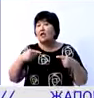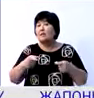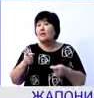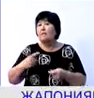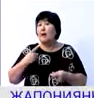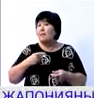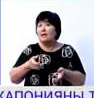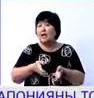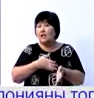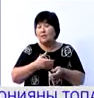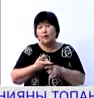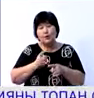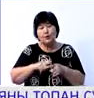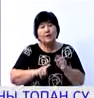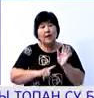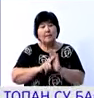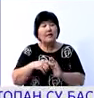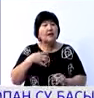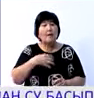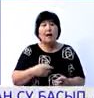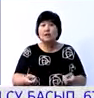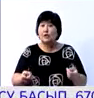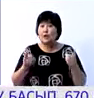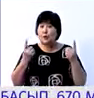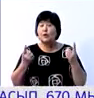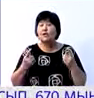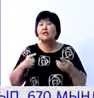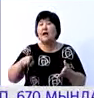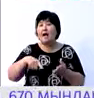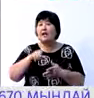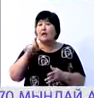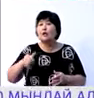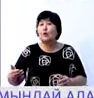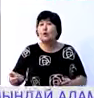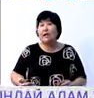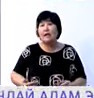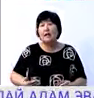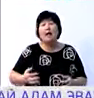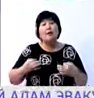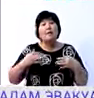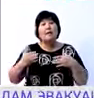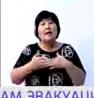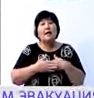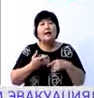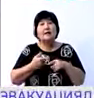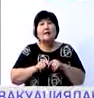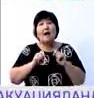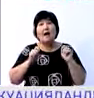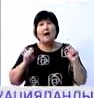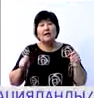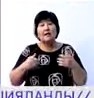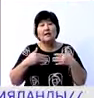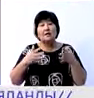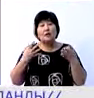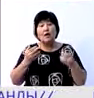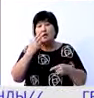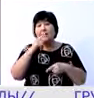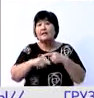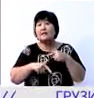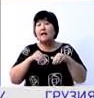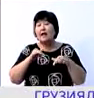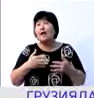тапшы, сондықтан бұл бастаманың маңызы зор дейді қала тұрғындары. Мереке қарсаңында ашық есік күнін өткізу дәстүрге